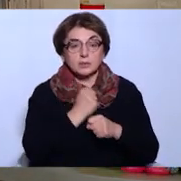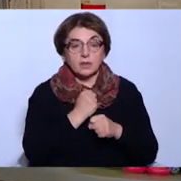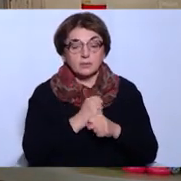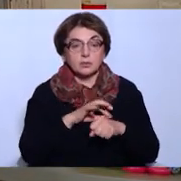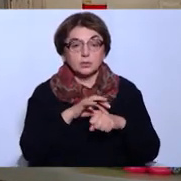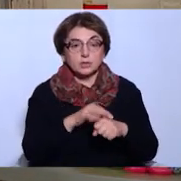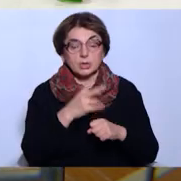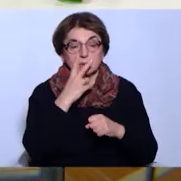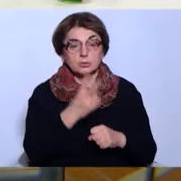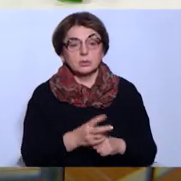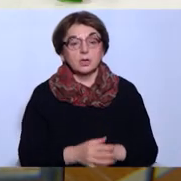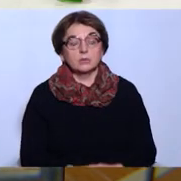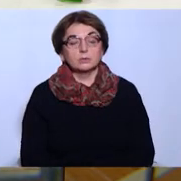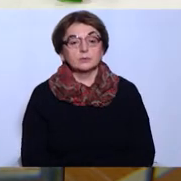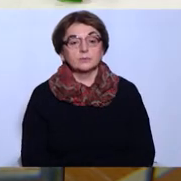ეს ყველაფერი გაჩვენო.